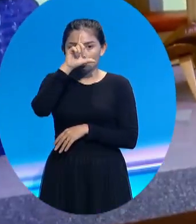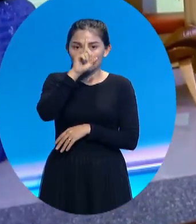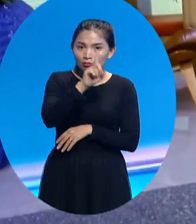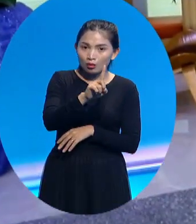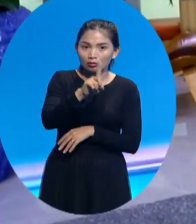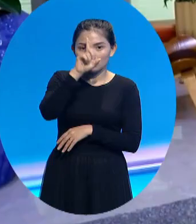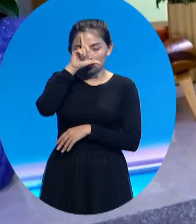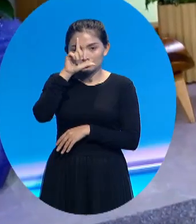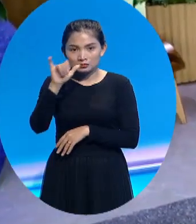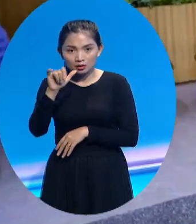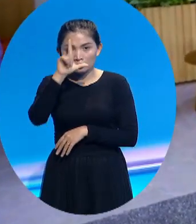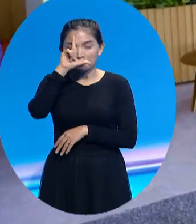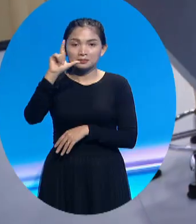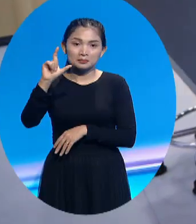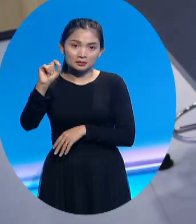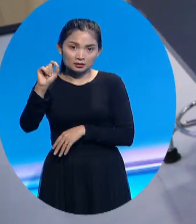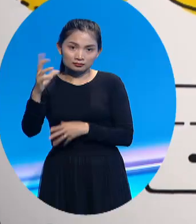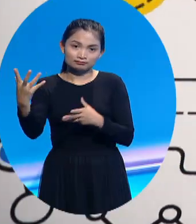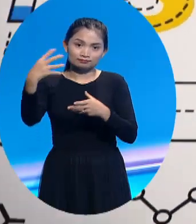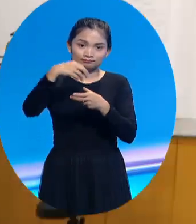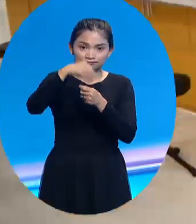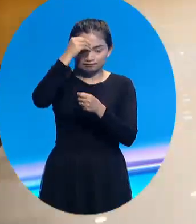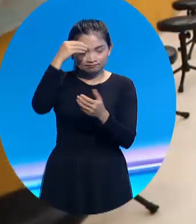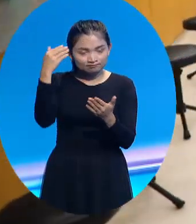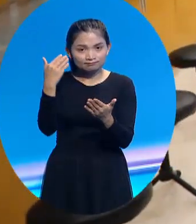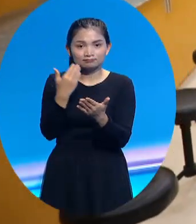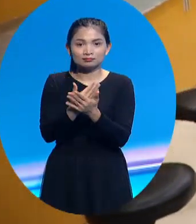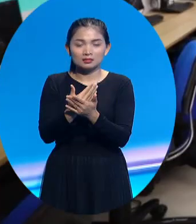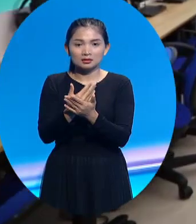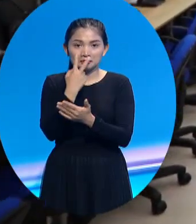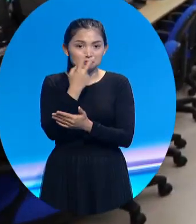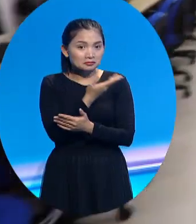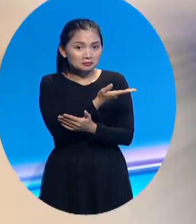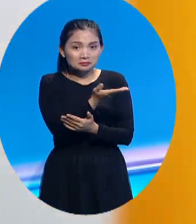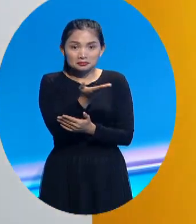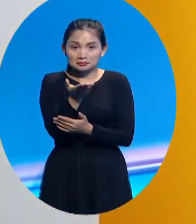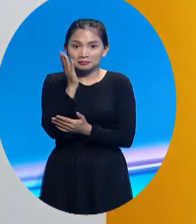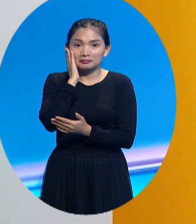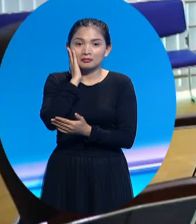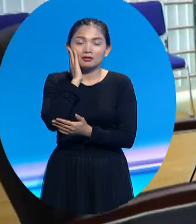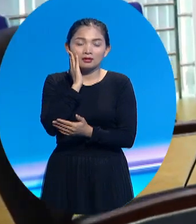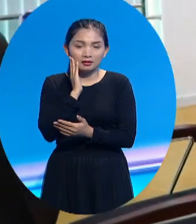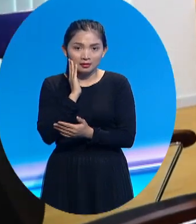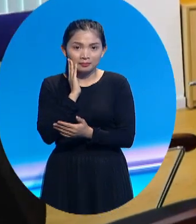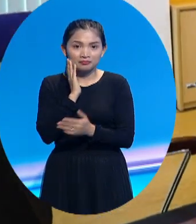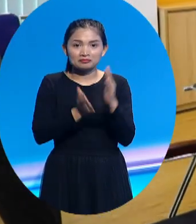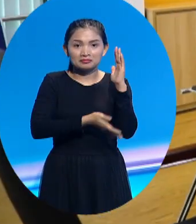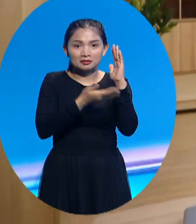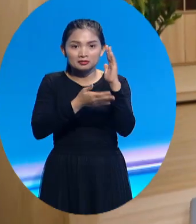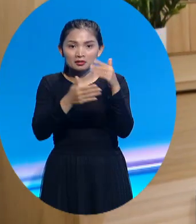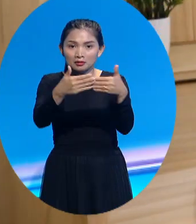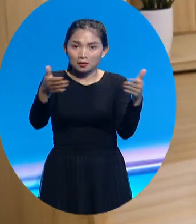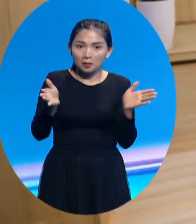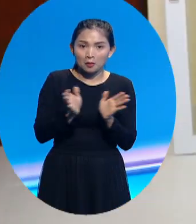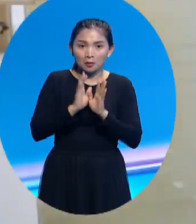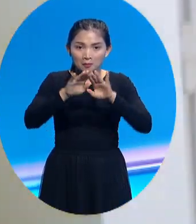này, trường đã nâng cấp hệ thống cơ sở vật chất hiện đại, tạo ra không gian giúp học sinh phát triển toàn diện. Nhiều tiện ích được đầu tư như hồ bơi, sân thể